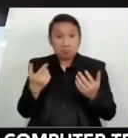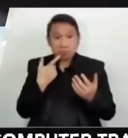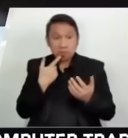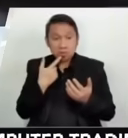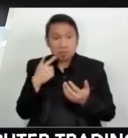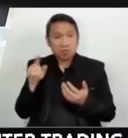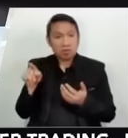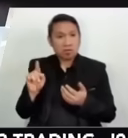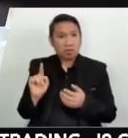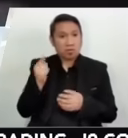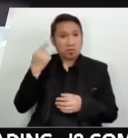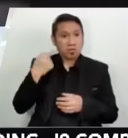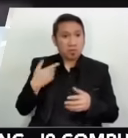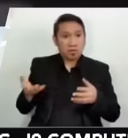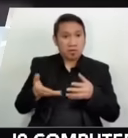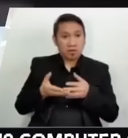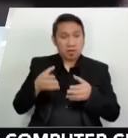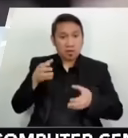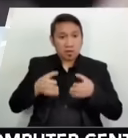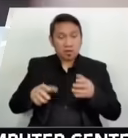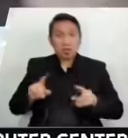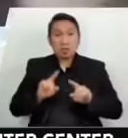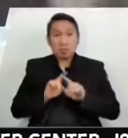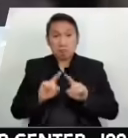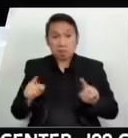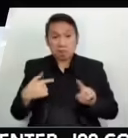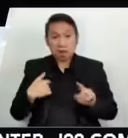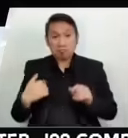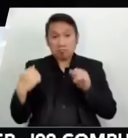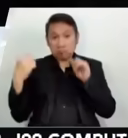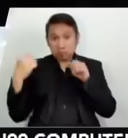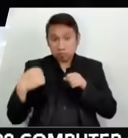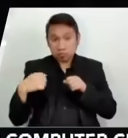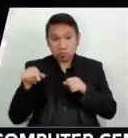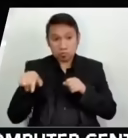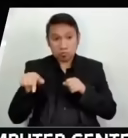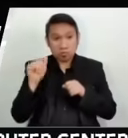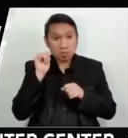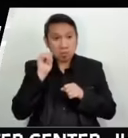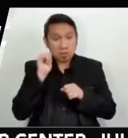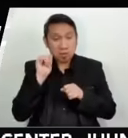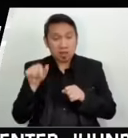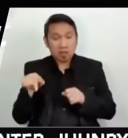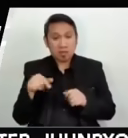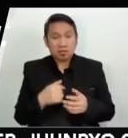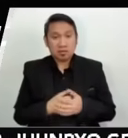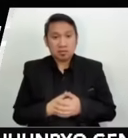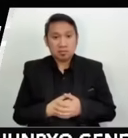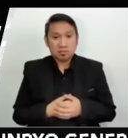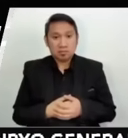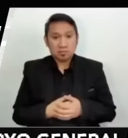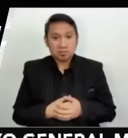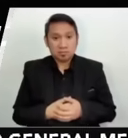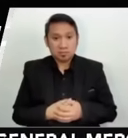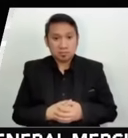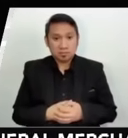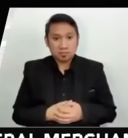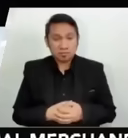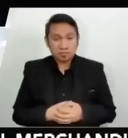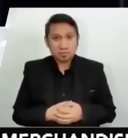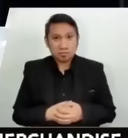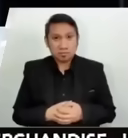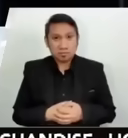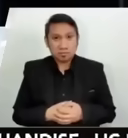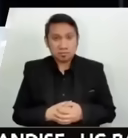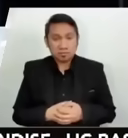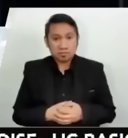reklamo pero nakipag-areglo sa kanila ang kampo ng babae. Lagi po kasi ako inaano nun, sir. Gusto niya na daw po